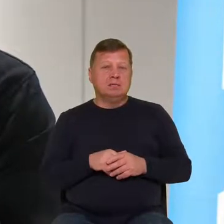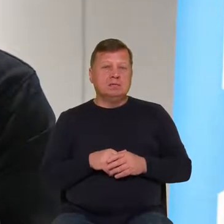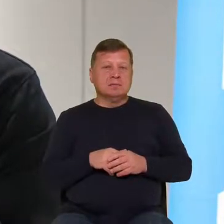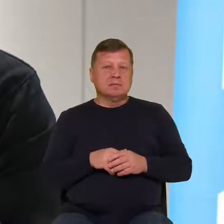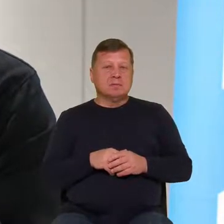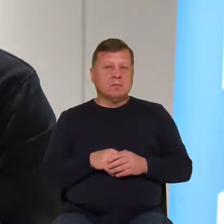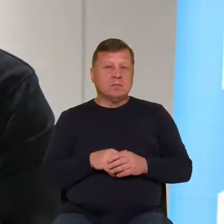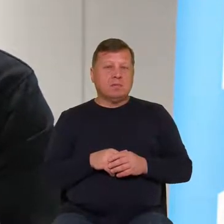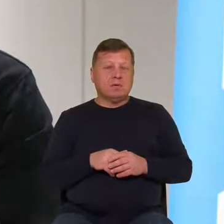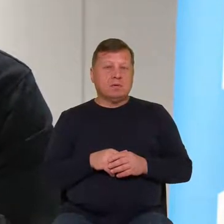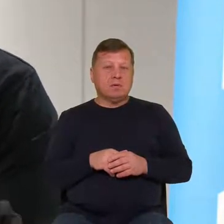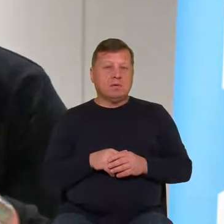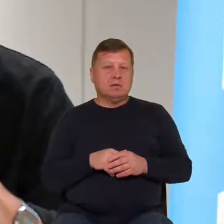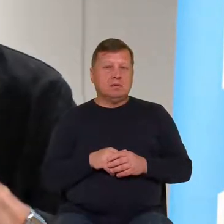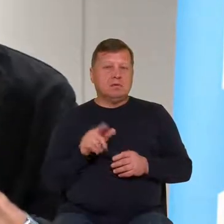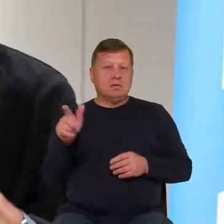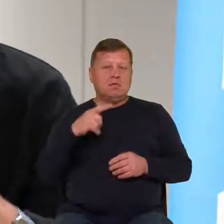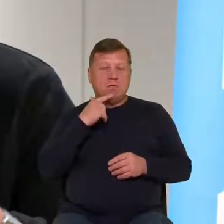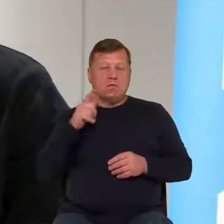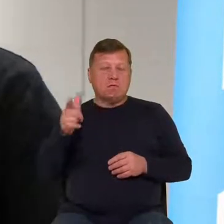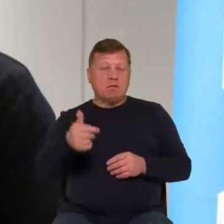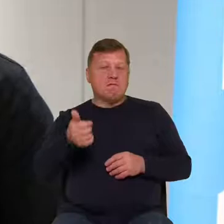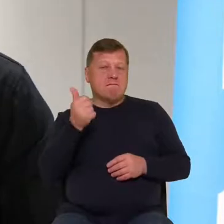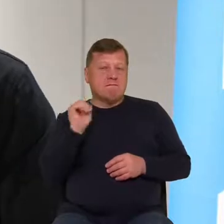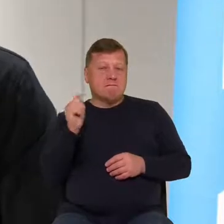w swój kunszt literacki.